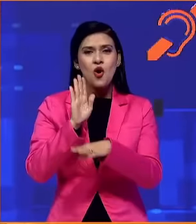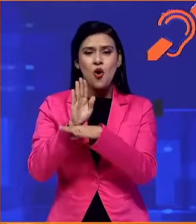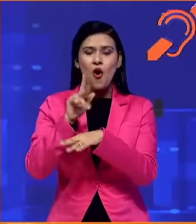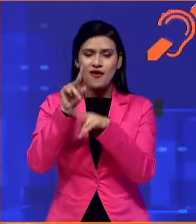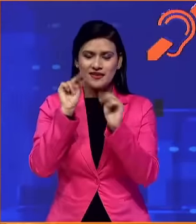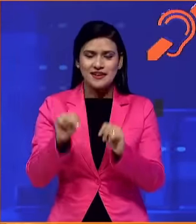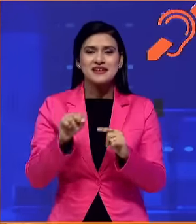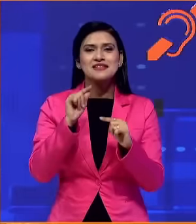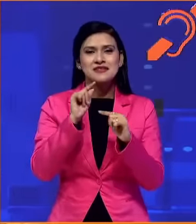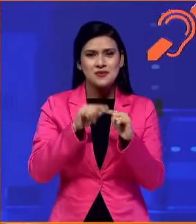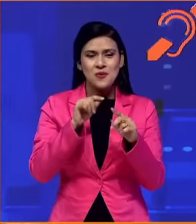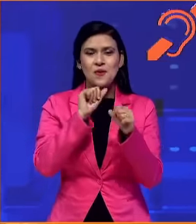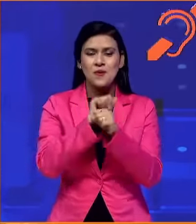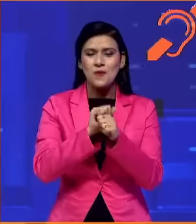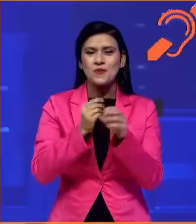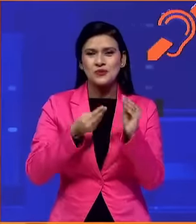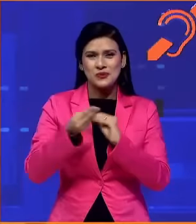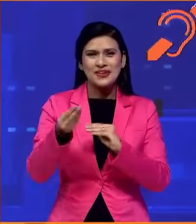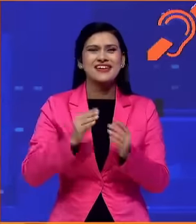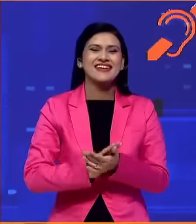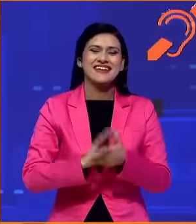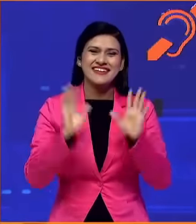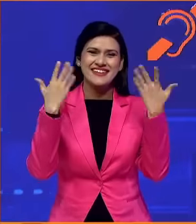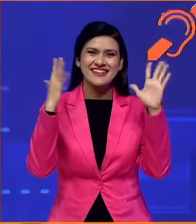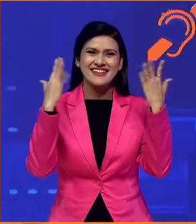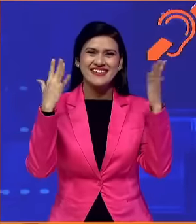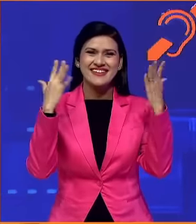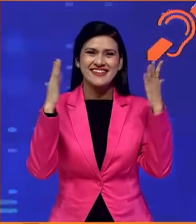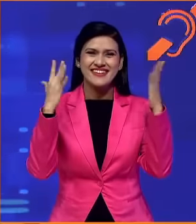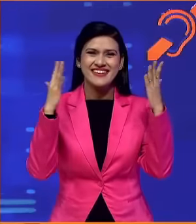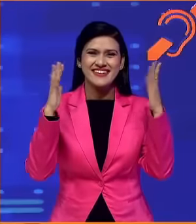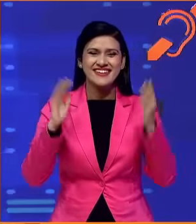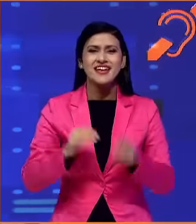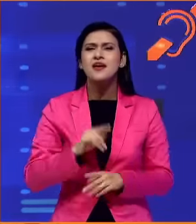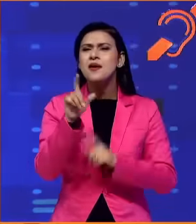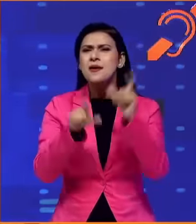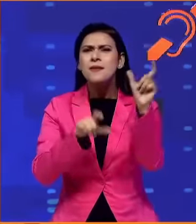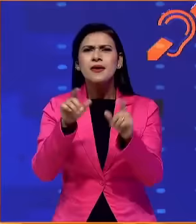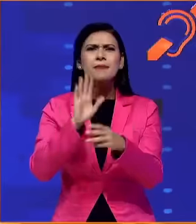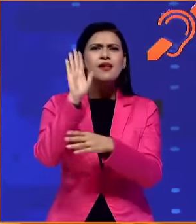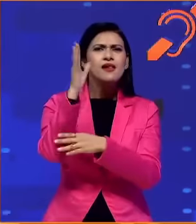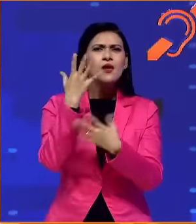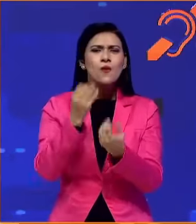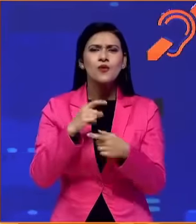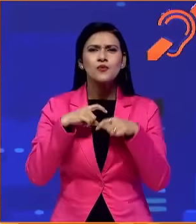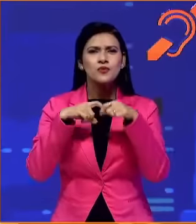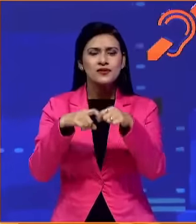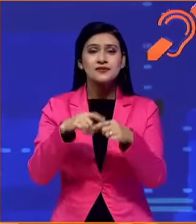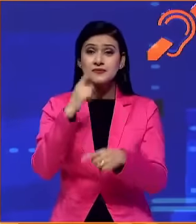बहुतमेहनतकरनेकीजरूरतहै। जनतासवालपूछनाचाहतीहै।आपएक- दोप्रश्नभीलेसकतेहैं।